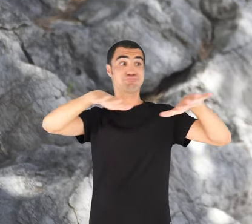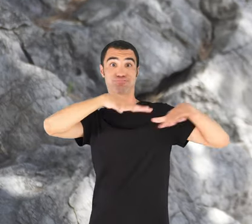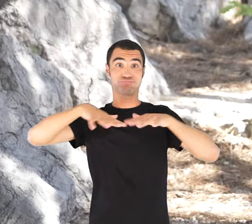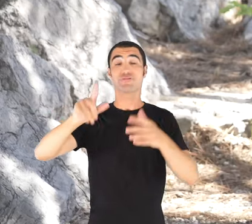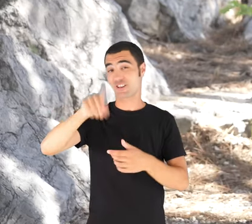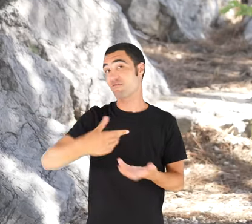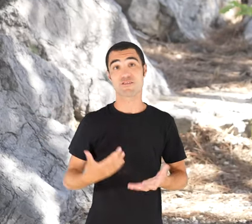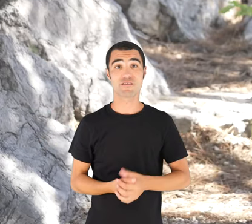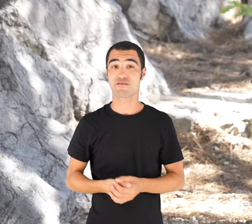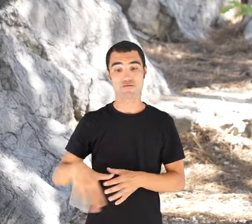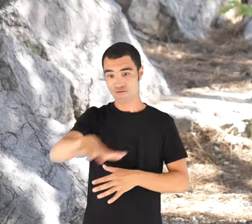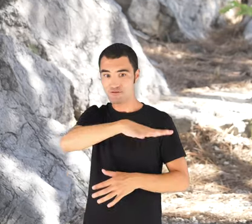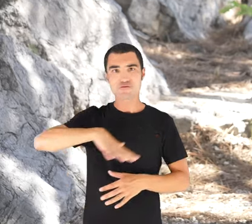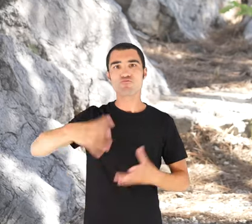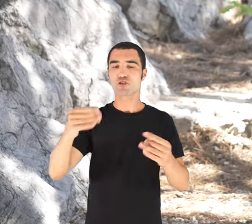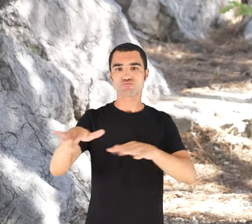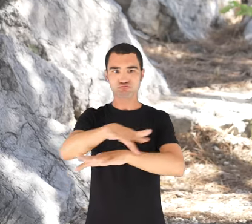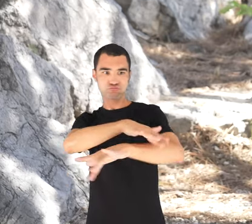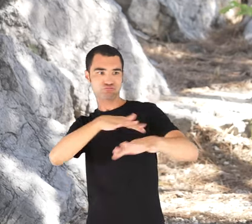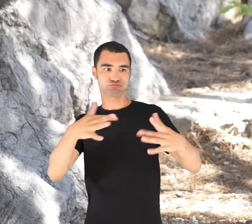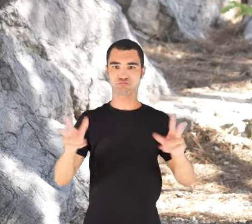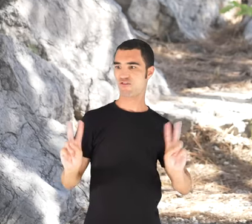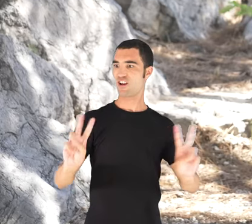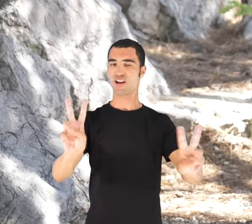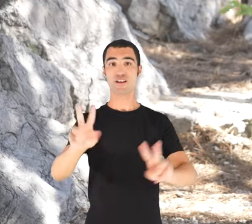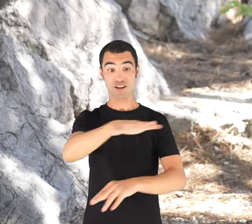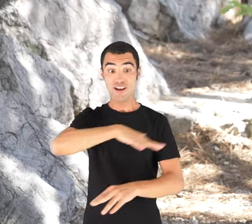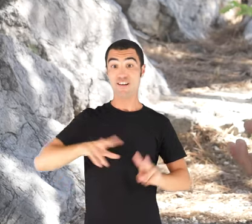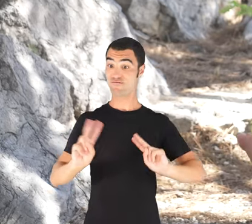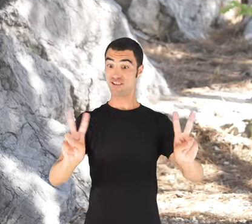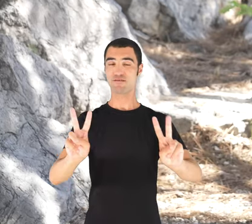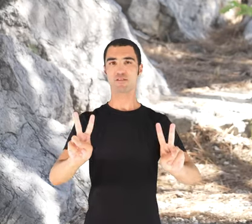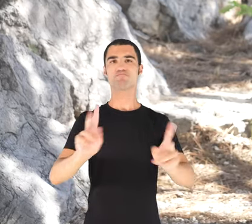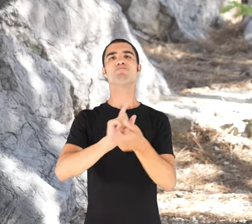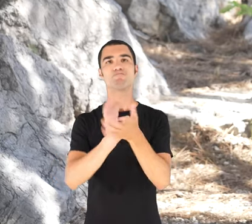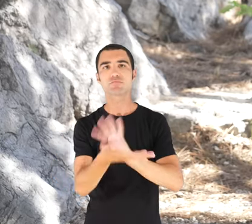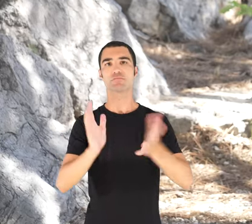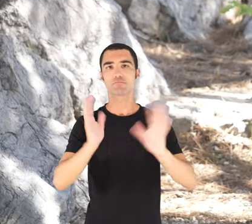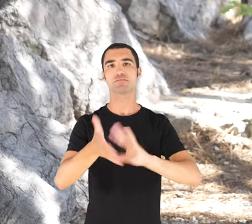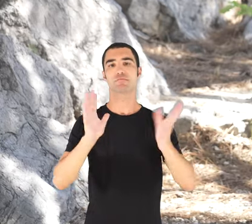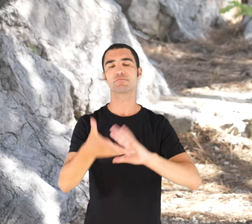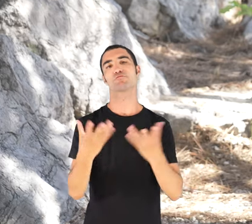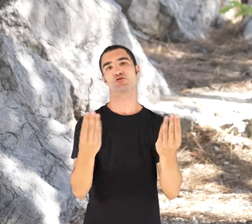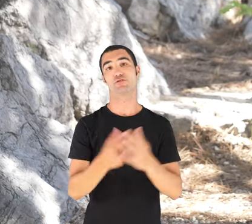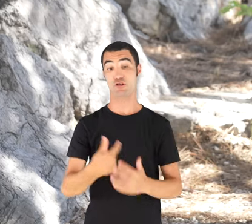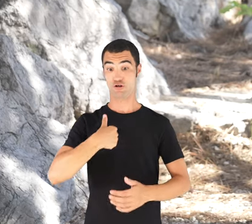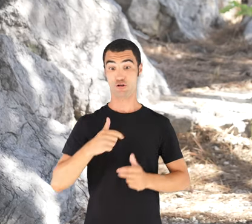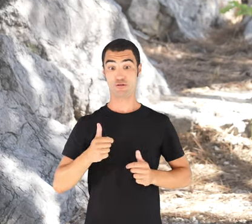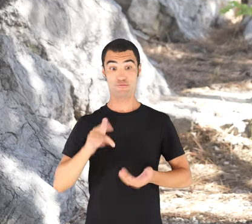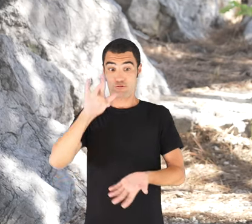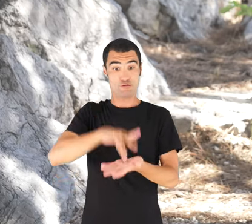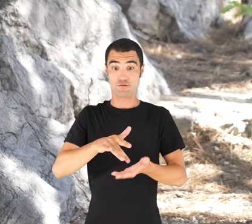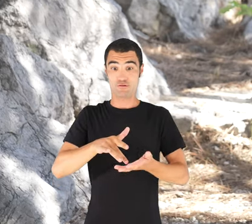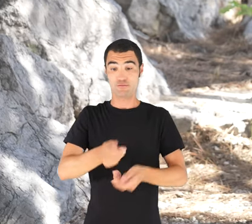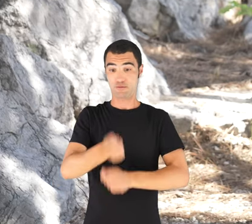Sempre ha tingut molta vida i llocs que tenen molta vida canvien molt. i jo, des de que vaig començar a